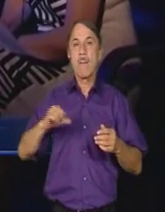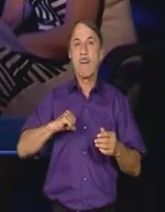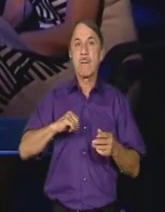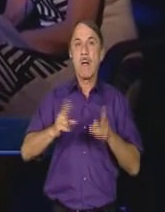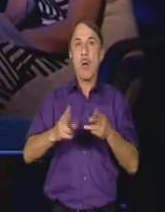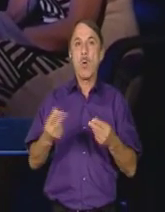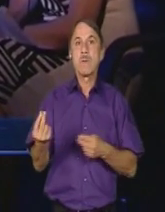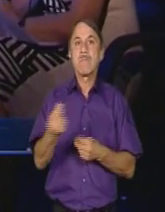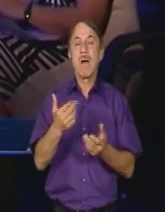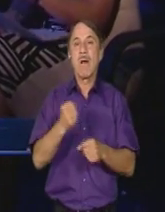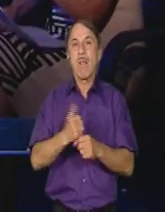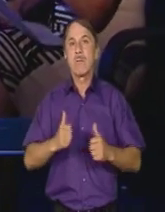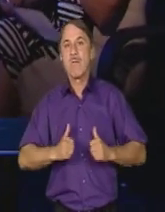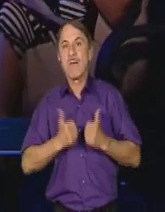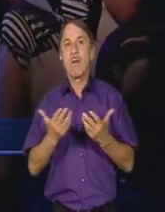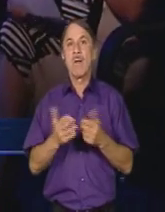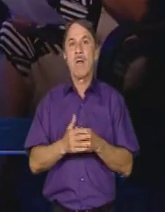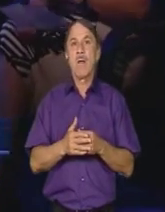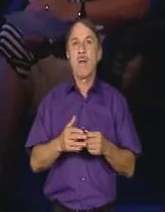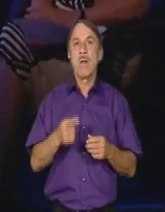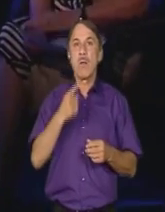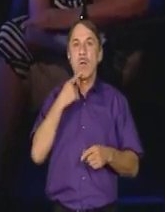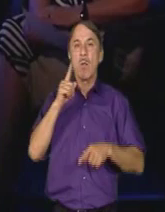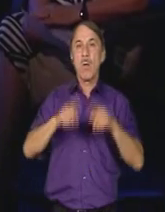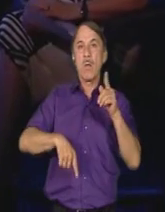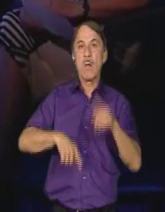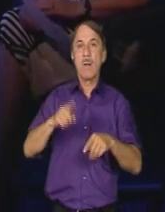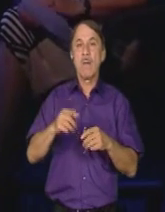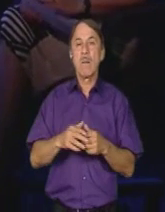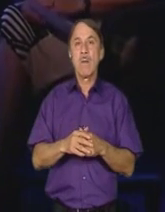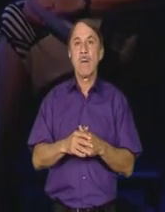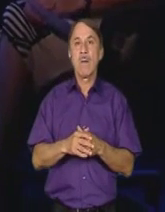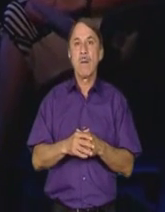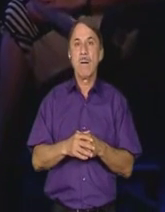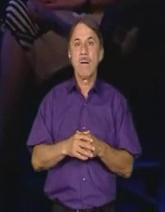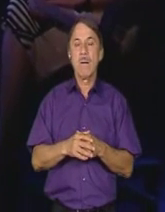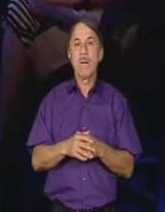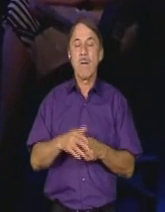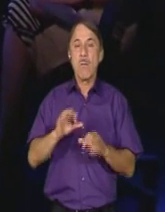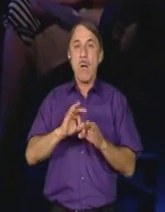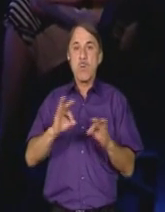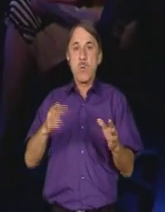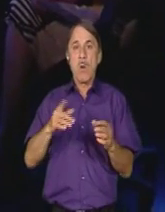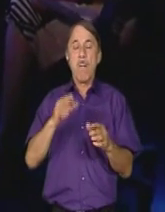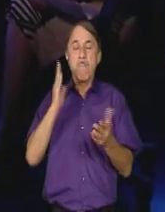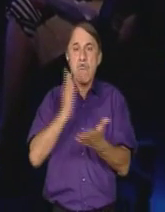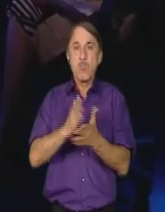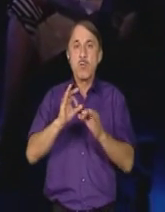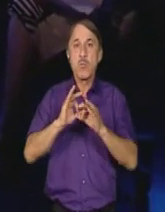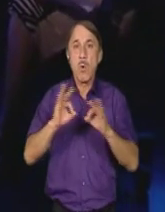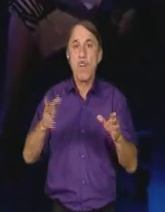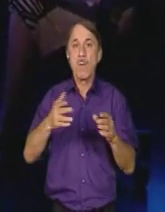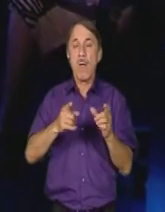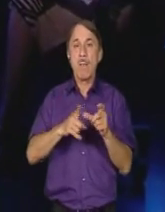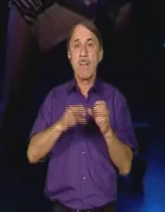kako je Srbija uređena, dobro ili loše. To nije njihov interes, ama baš uopšte ne interesuje.